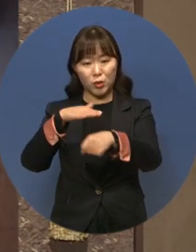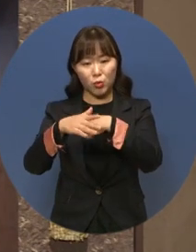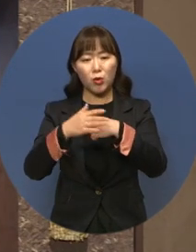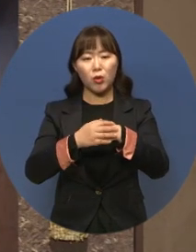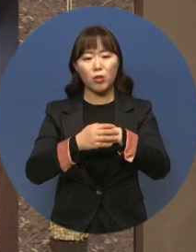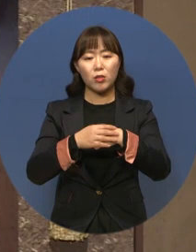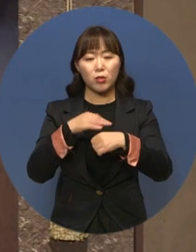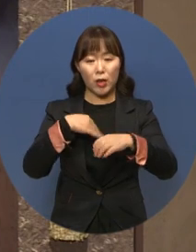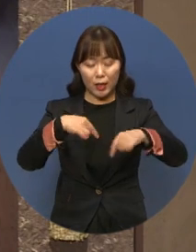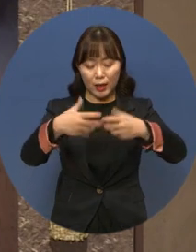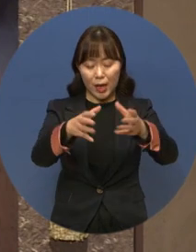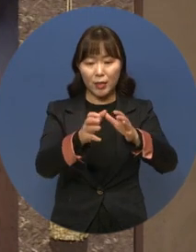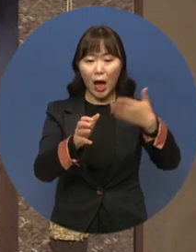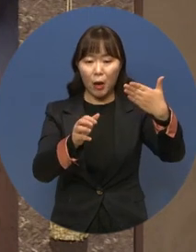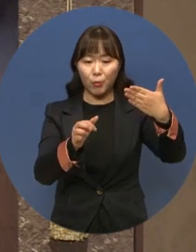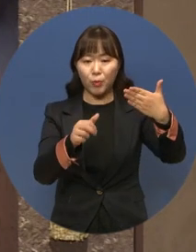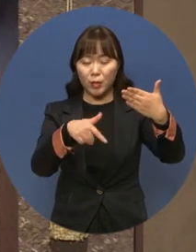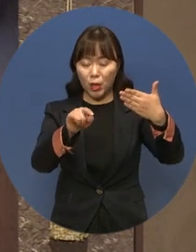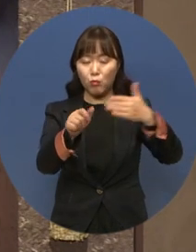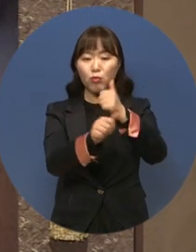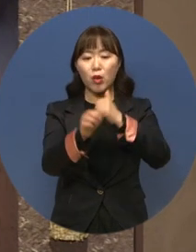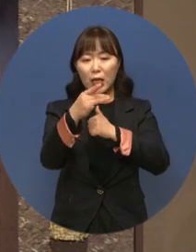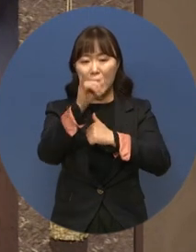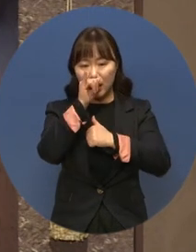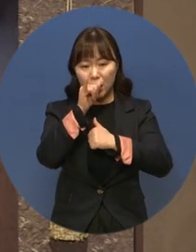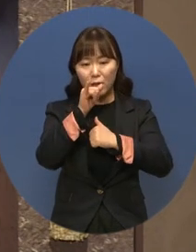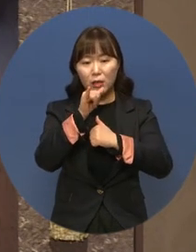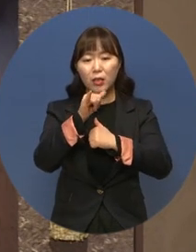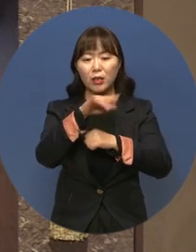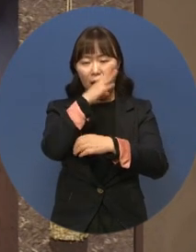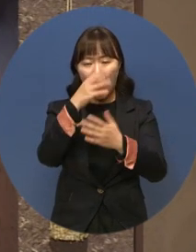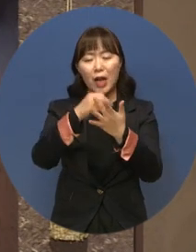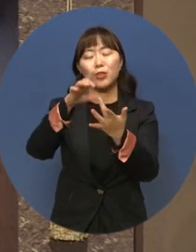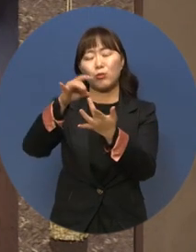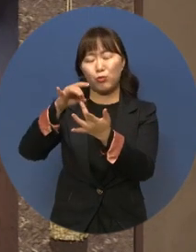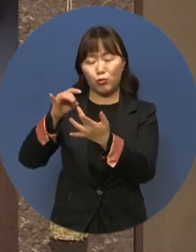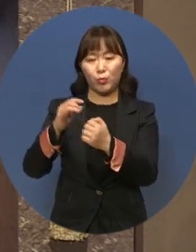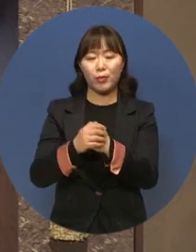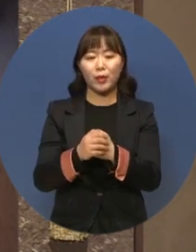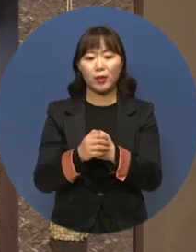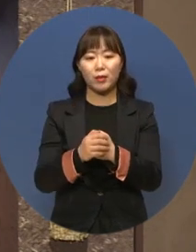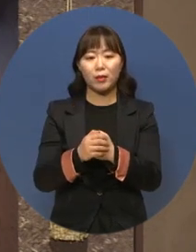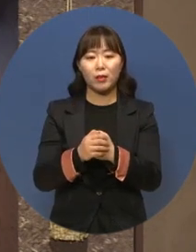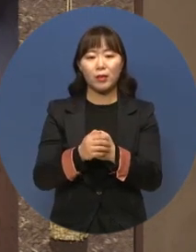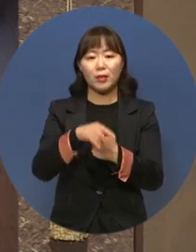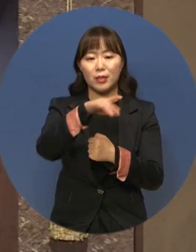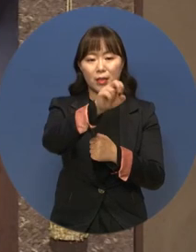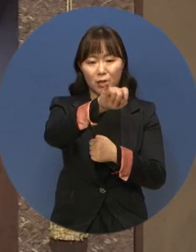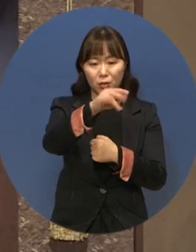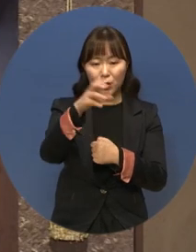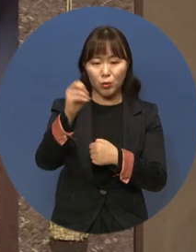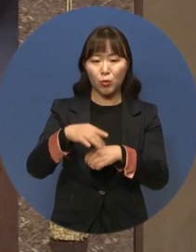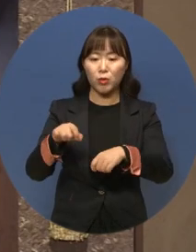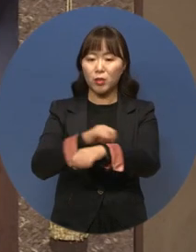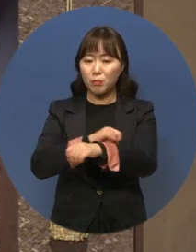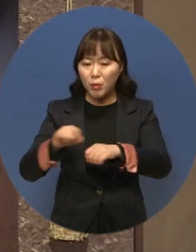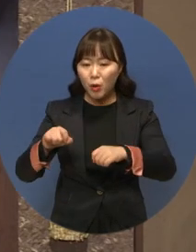9개 위원회가 있는데 거기에 전국위원장 다 선출해요. 그 위원회. 그리고 이제 상설위원장 있고 특위위원장 있고